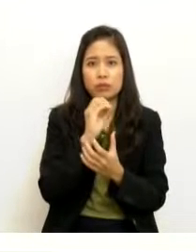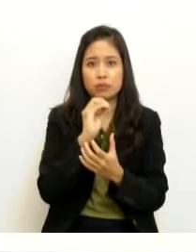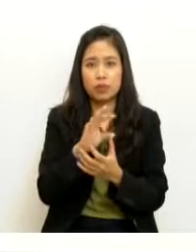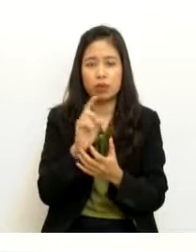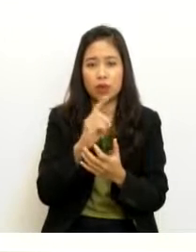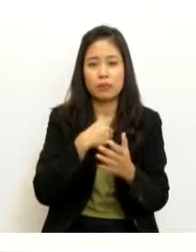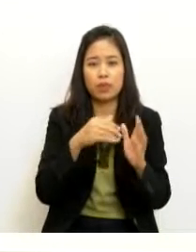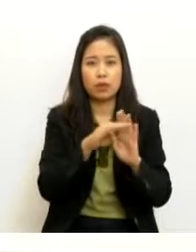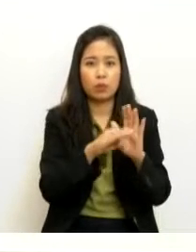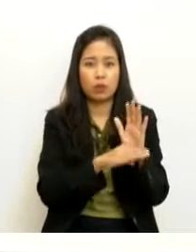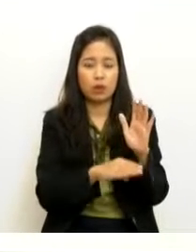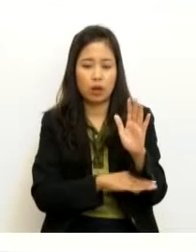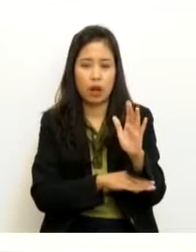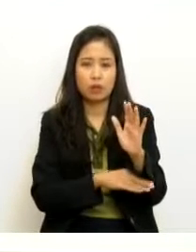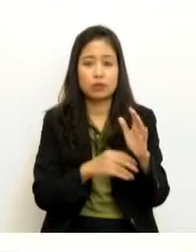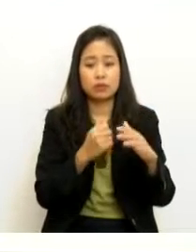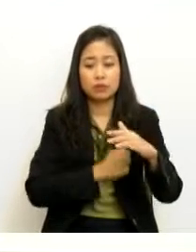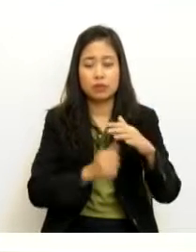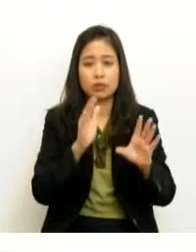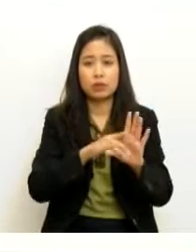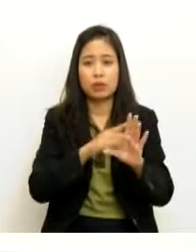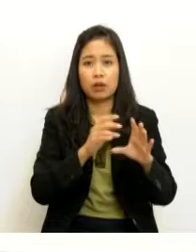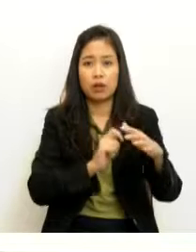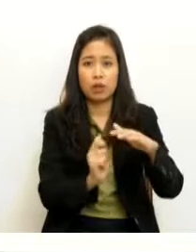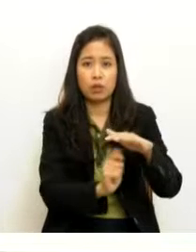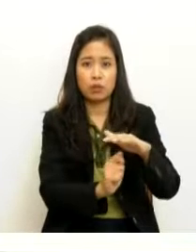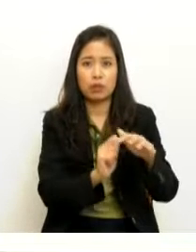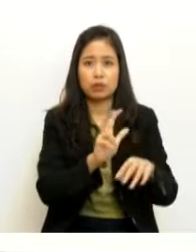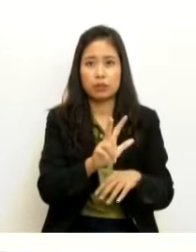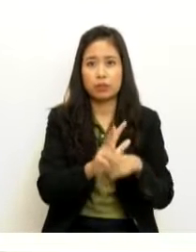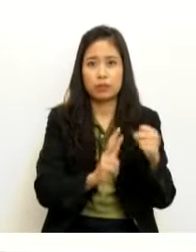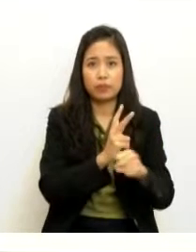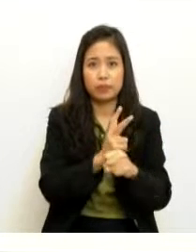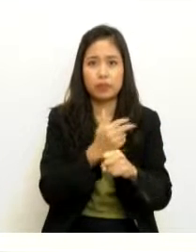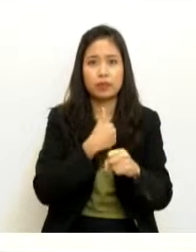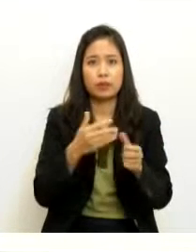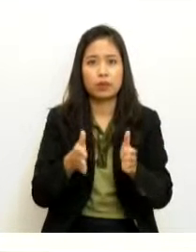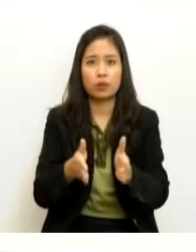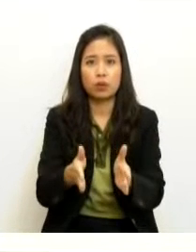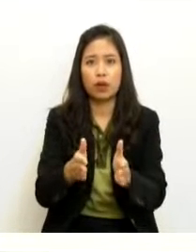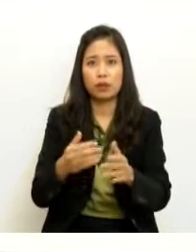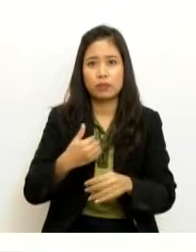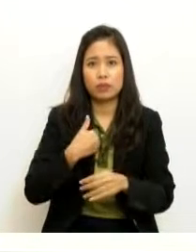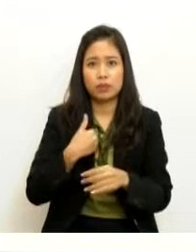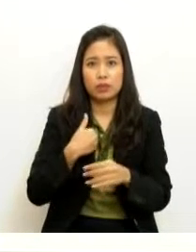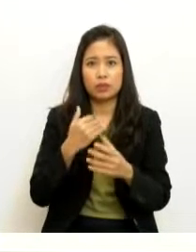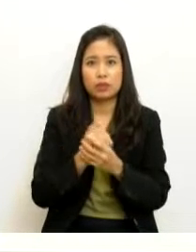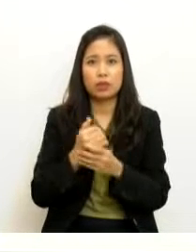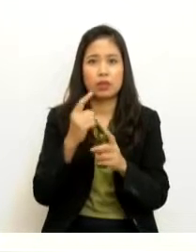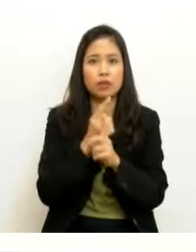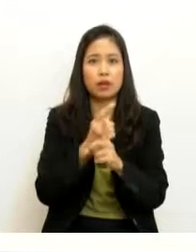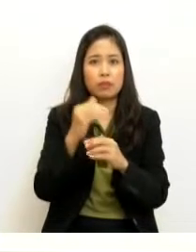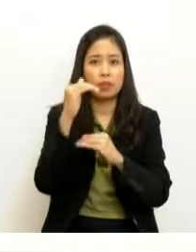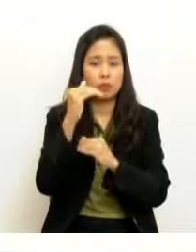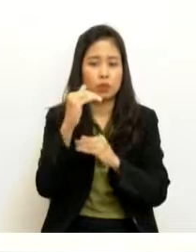การสอบเข้าอนุบาลอยู่แสดงว่าไม่ปฏิบัติตามแนวทางที่กำหนดที่กระทรวงกำหนด